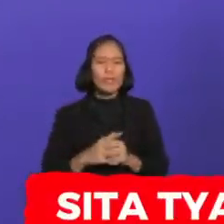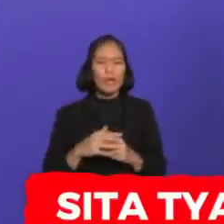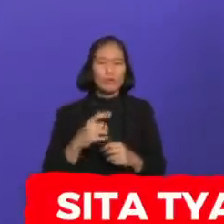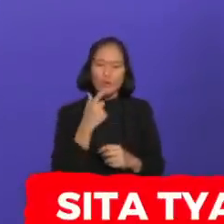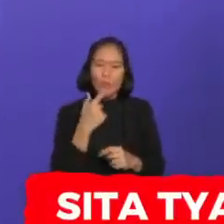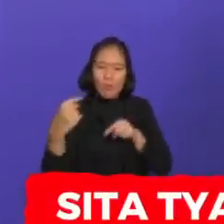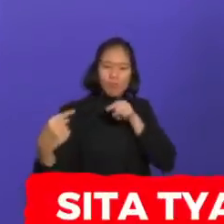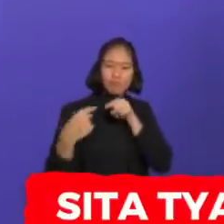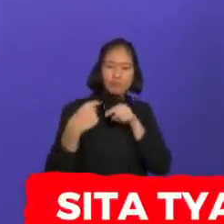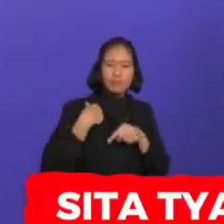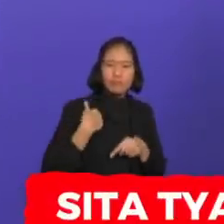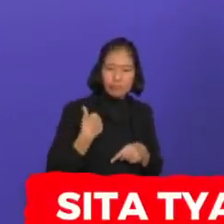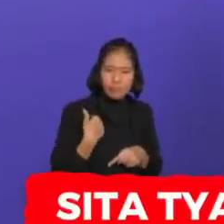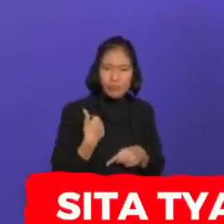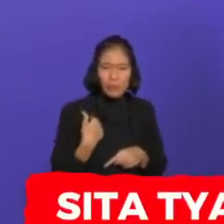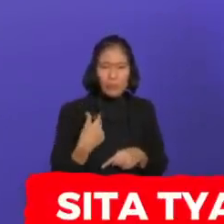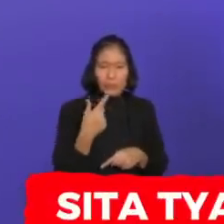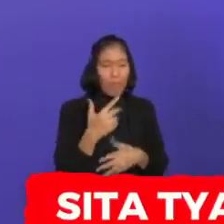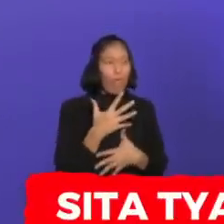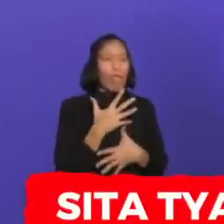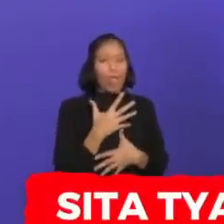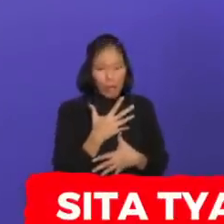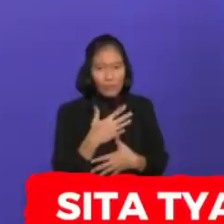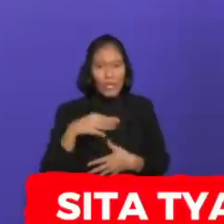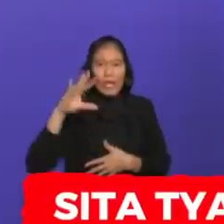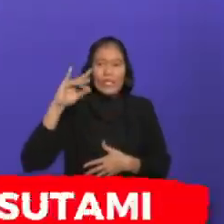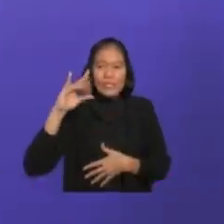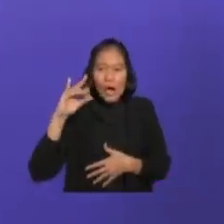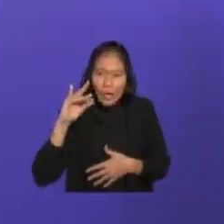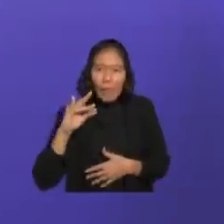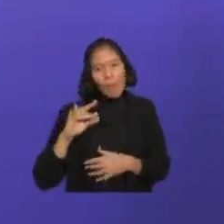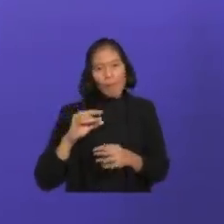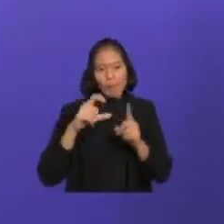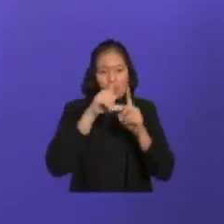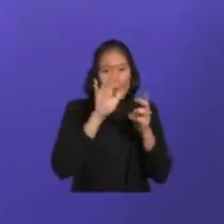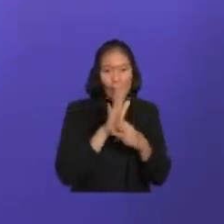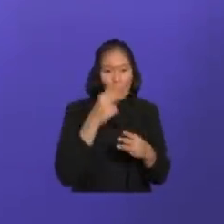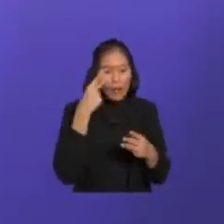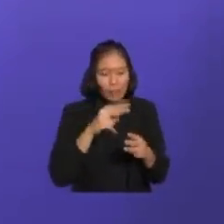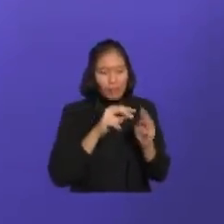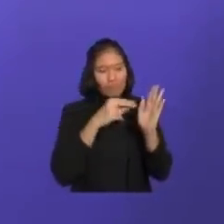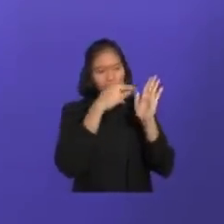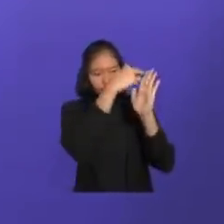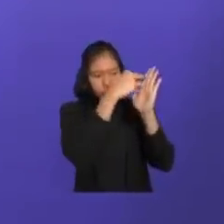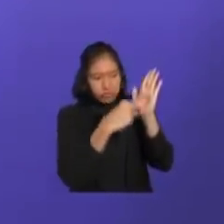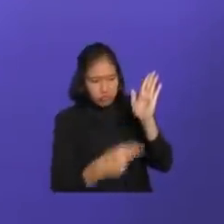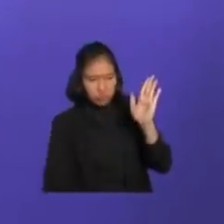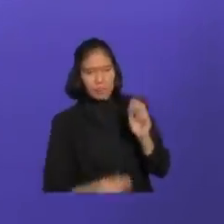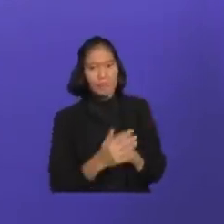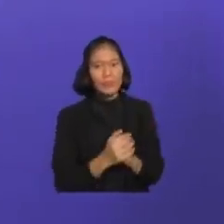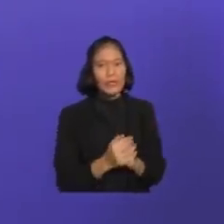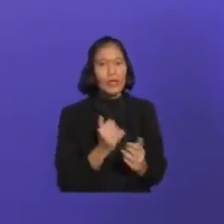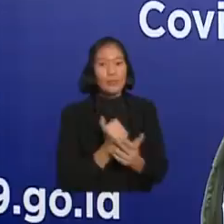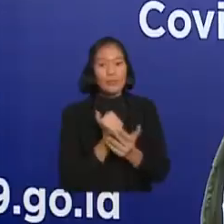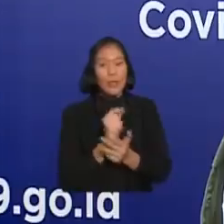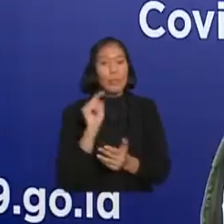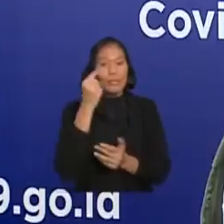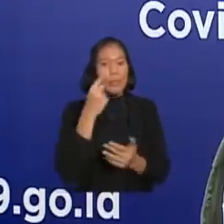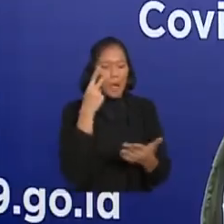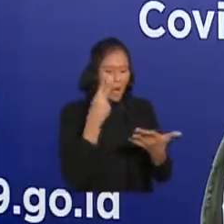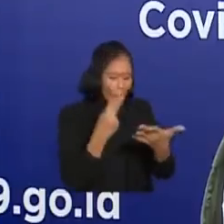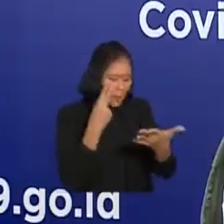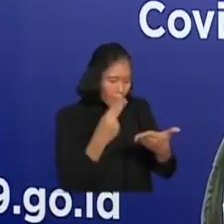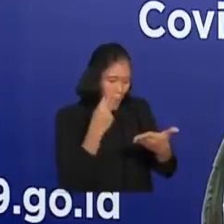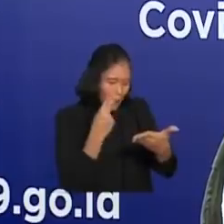hubungi saya dan bombarding my Instagram gitu di DM segala macem nah awalnya saya masih tetap kekasihnya bukain